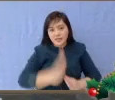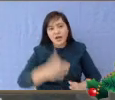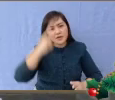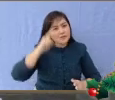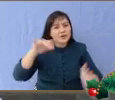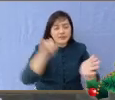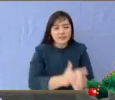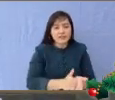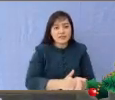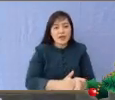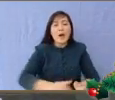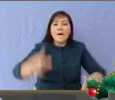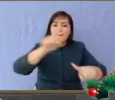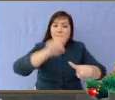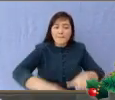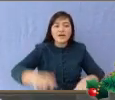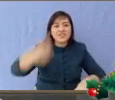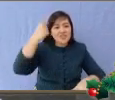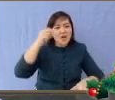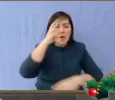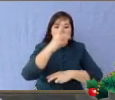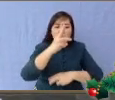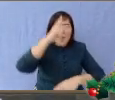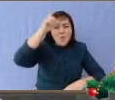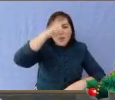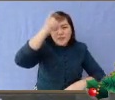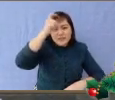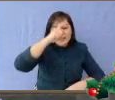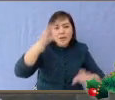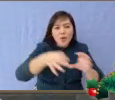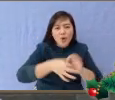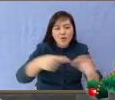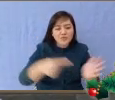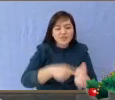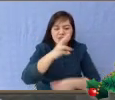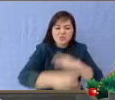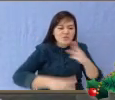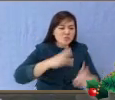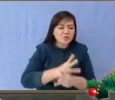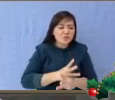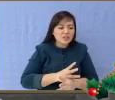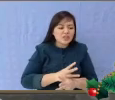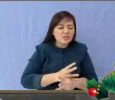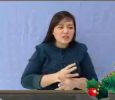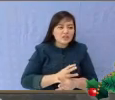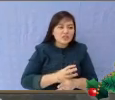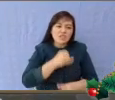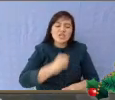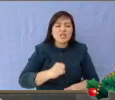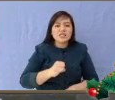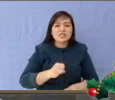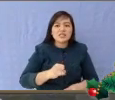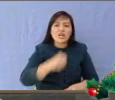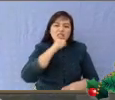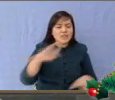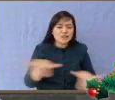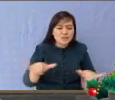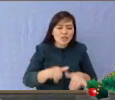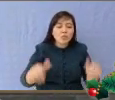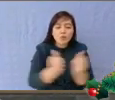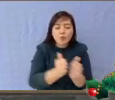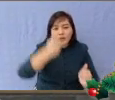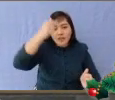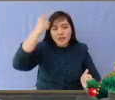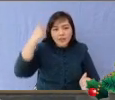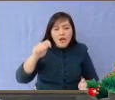the wisdom is of this world ay hindi kailanman papantay sa wisdom ng salita ng Diyos, sa wisdom ng Diyos.